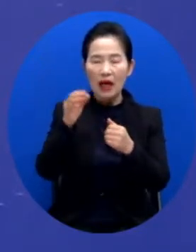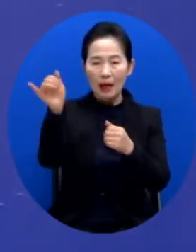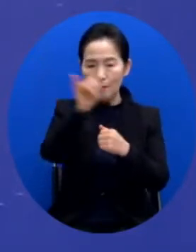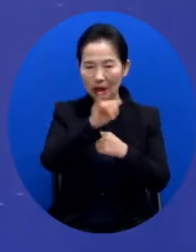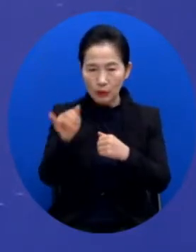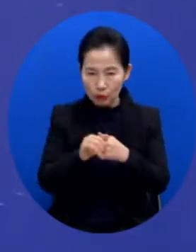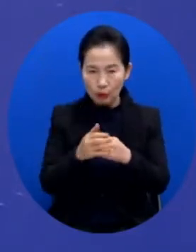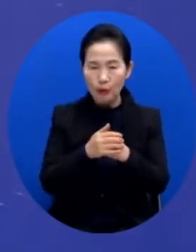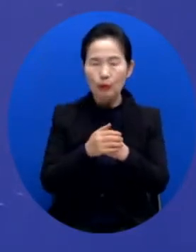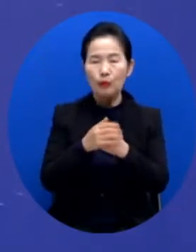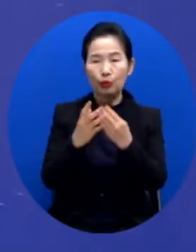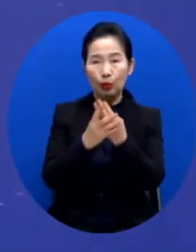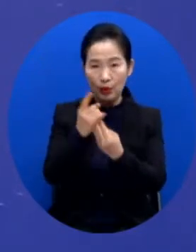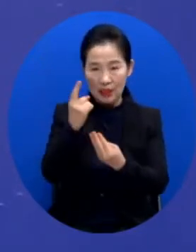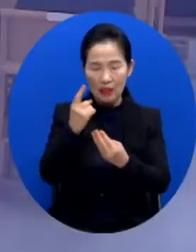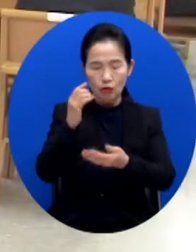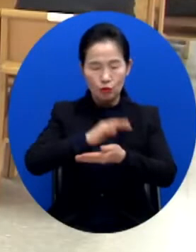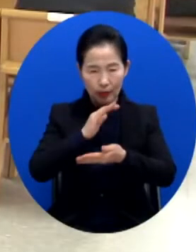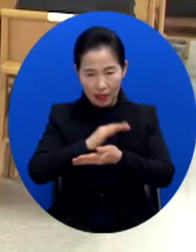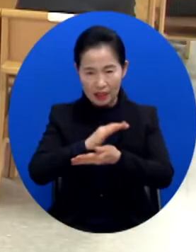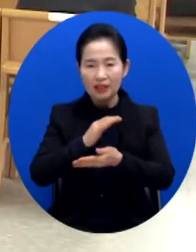기념하는 예식을 진행했습니다